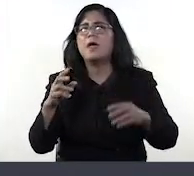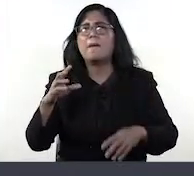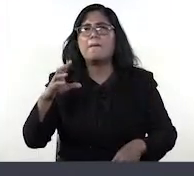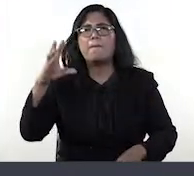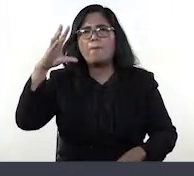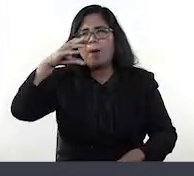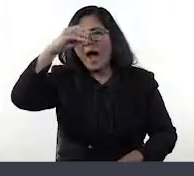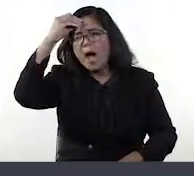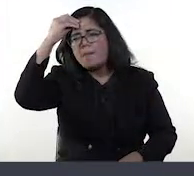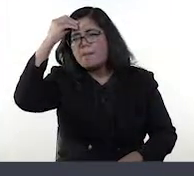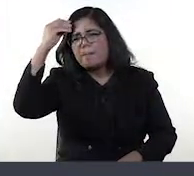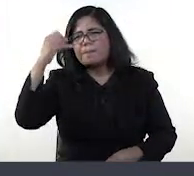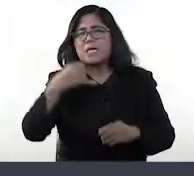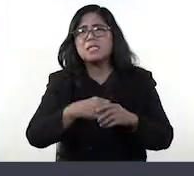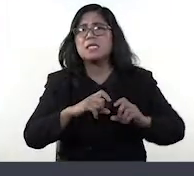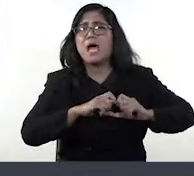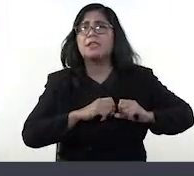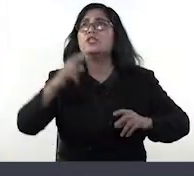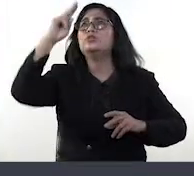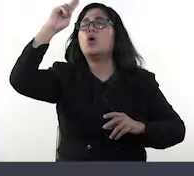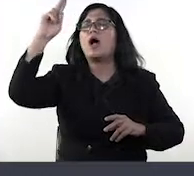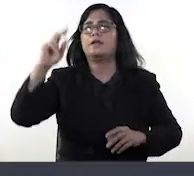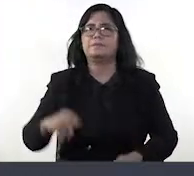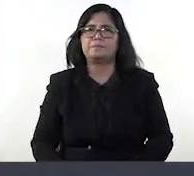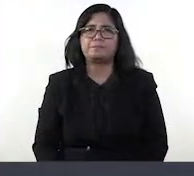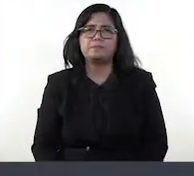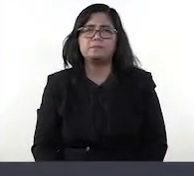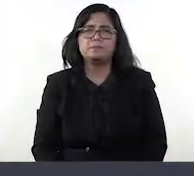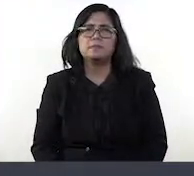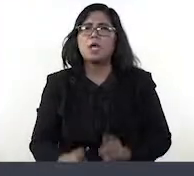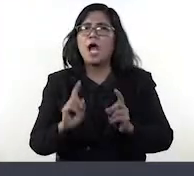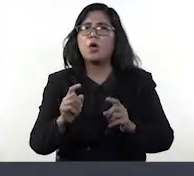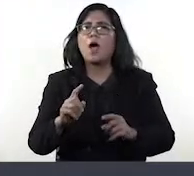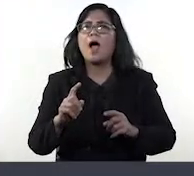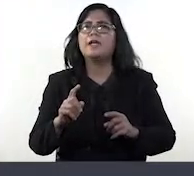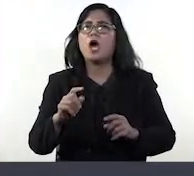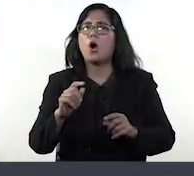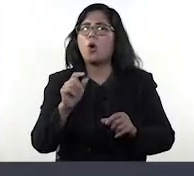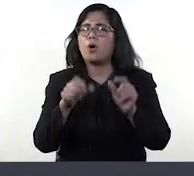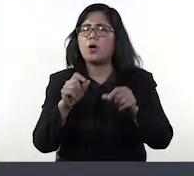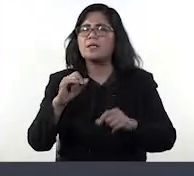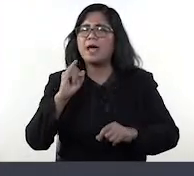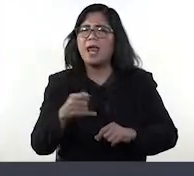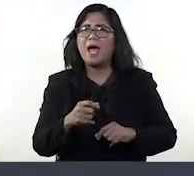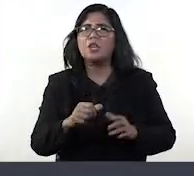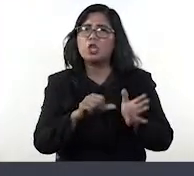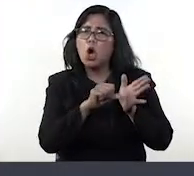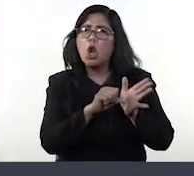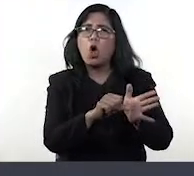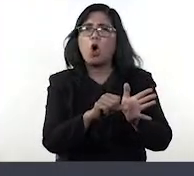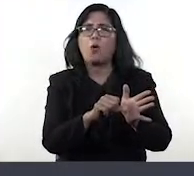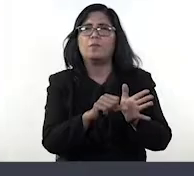Tuhan Hai Riska ada orang salah kita koreksi buka kado orang salah kita tolong